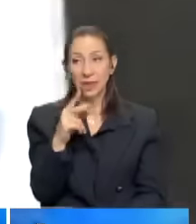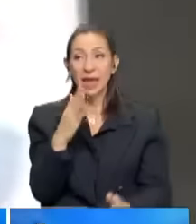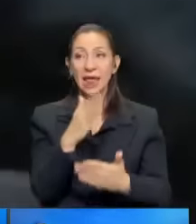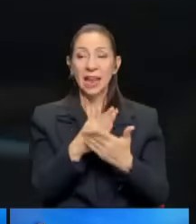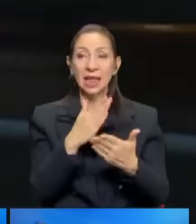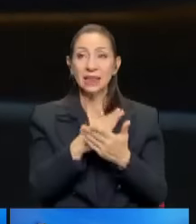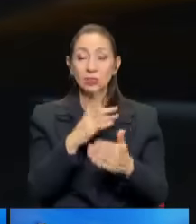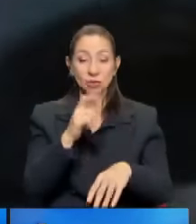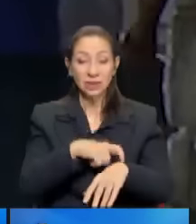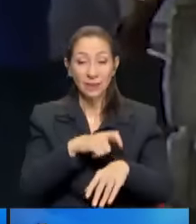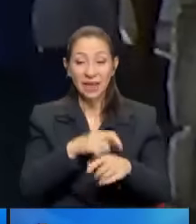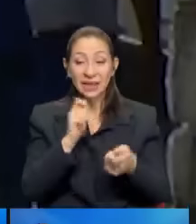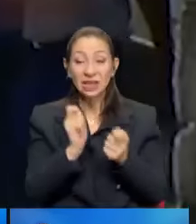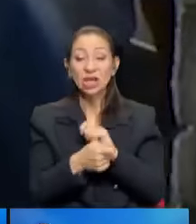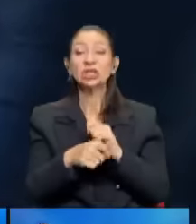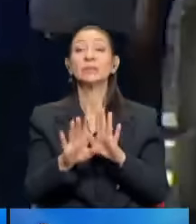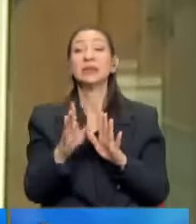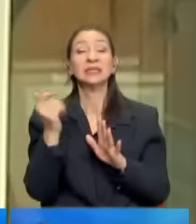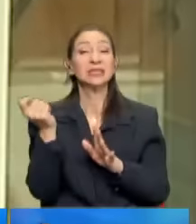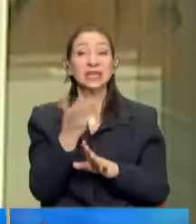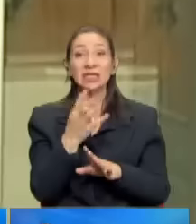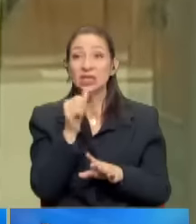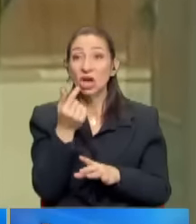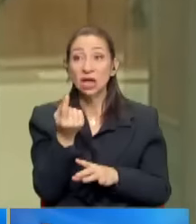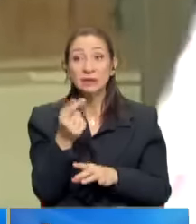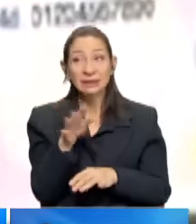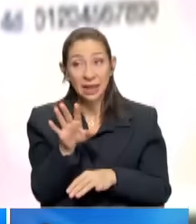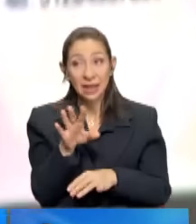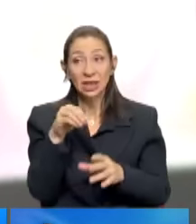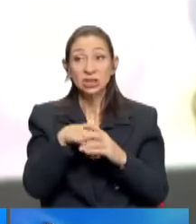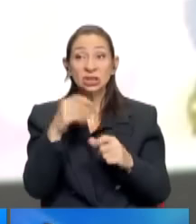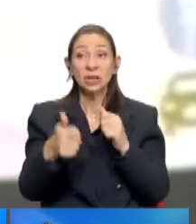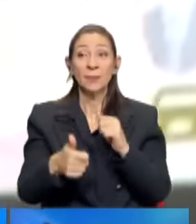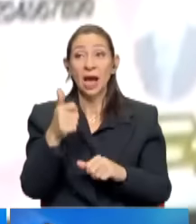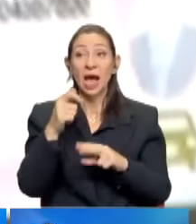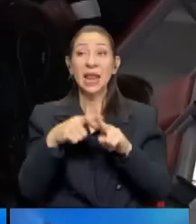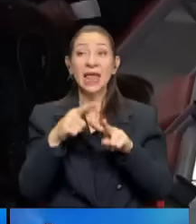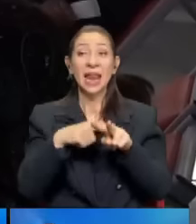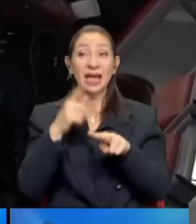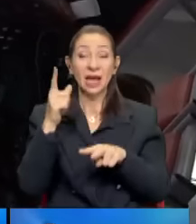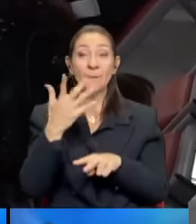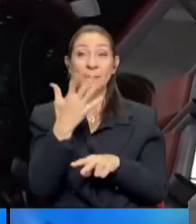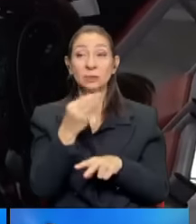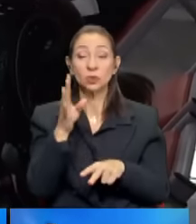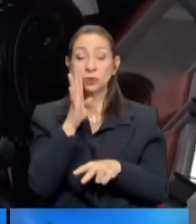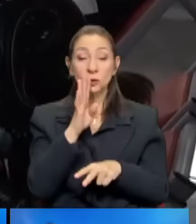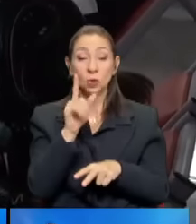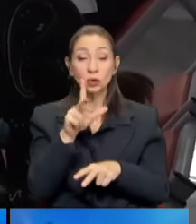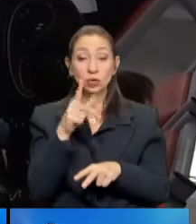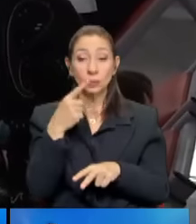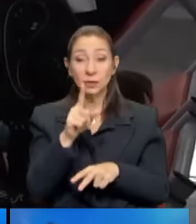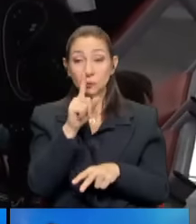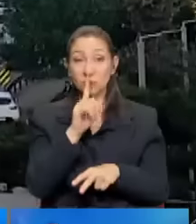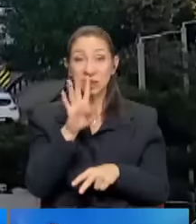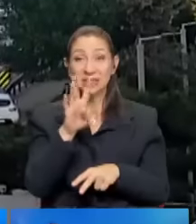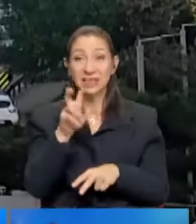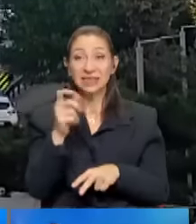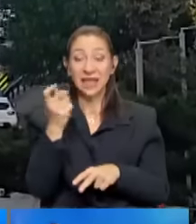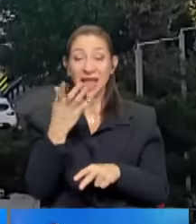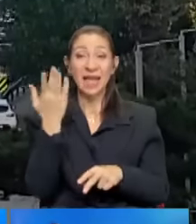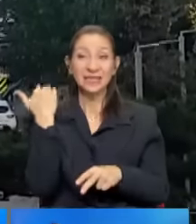ehliyetini bu zamana kadar yenilemeyenlerin sayısı hiç de az değil İçişleri Bakanı Ali Yerlikaya 5. 413. 1448